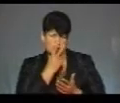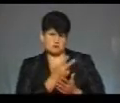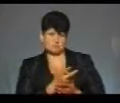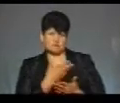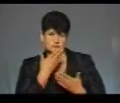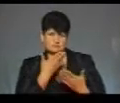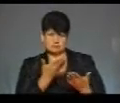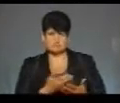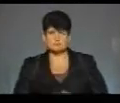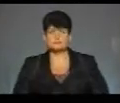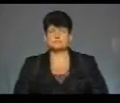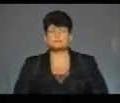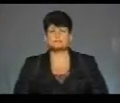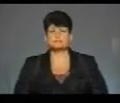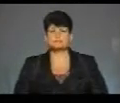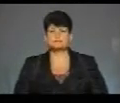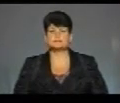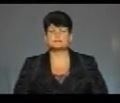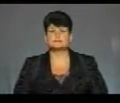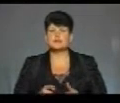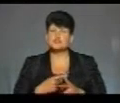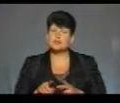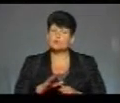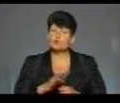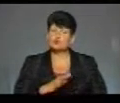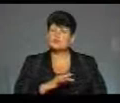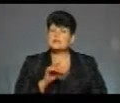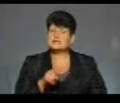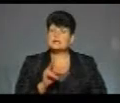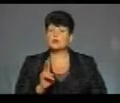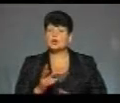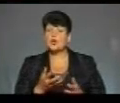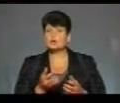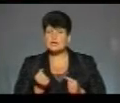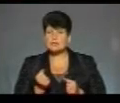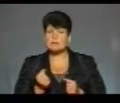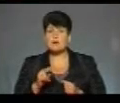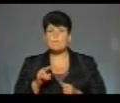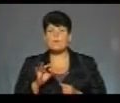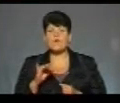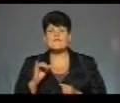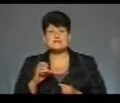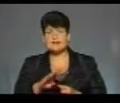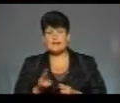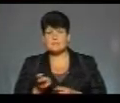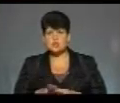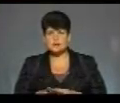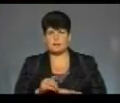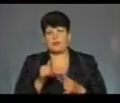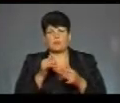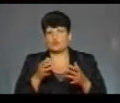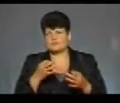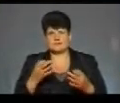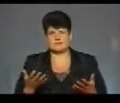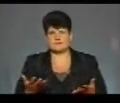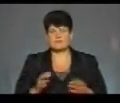закон у воєнкоматі діє чи незаконно. Чи були ті, хто отримав повістки і не прийшли, так? Ну, ще поки що ми не можемо сказати, тому